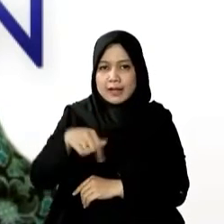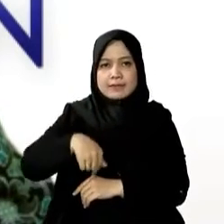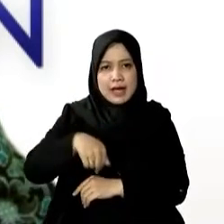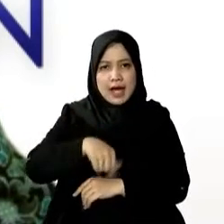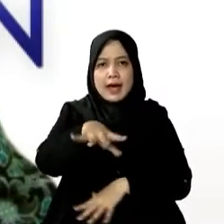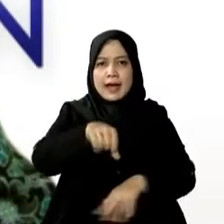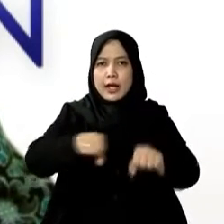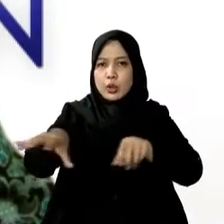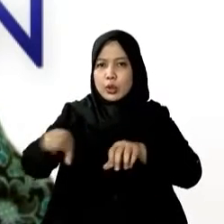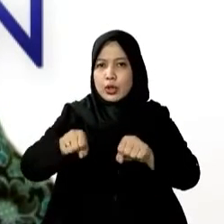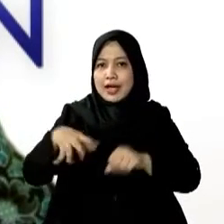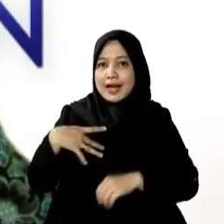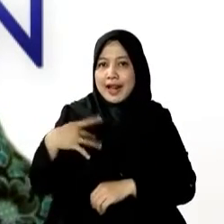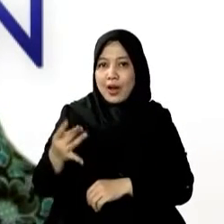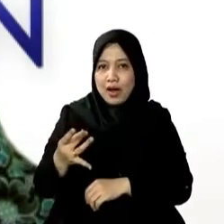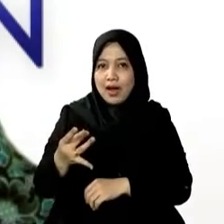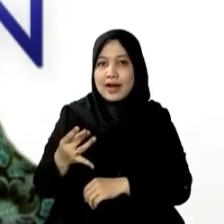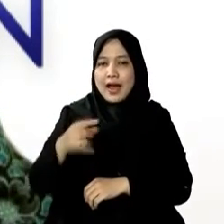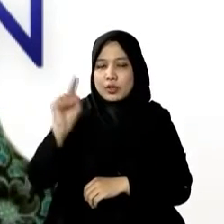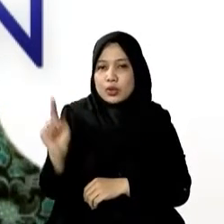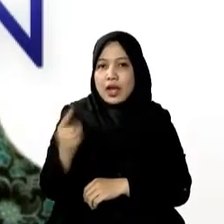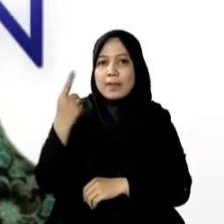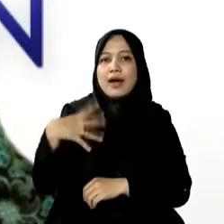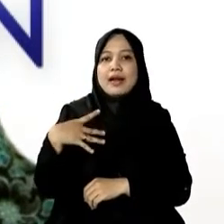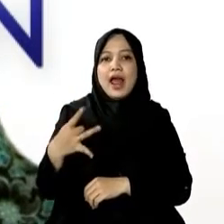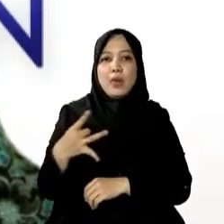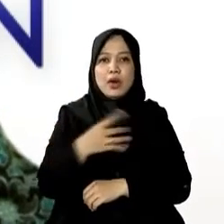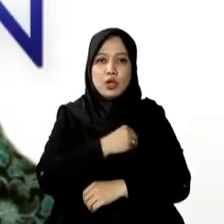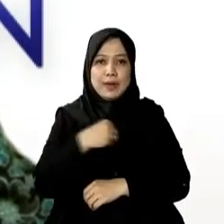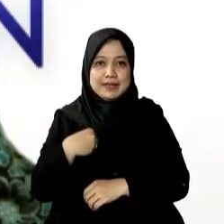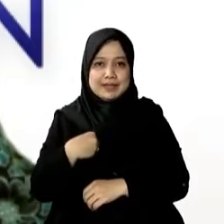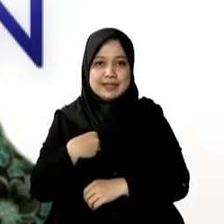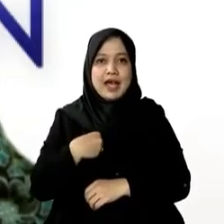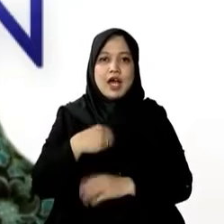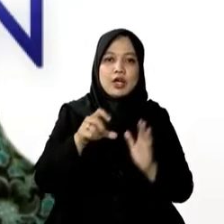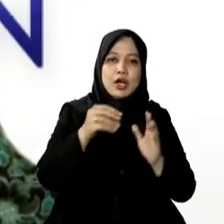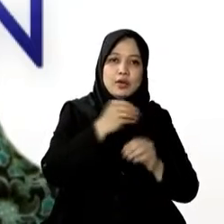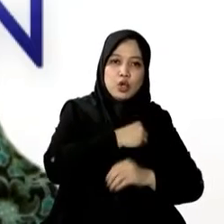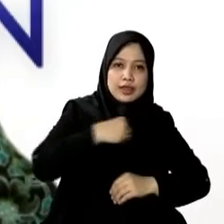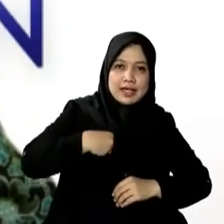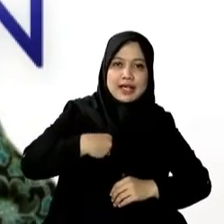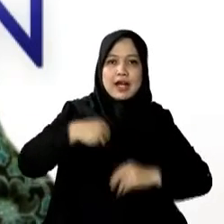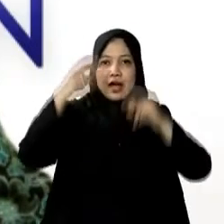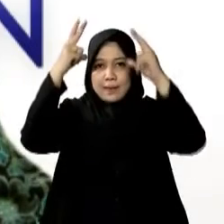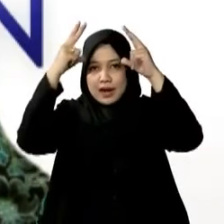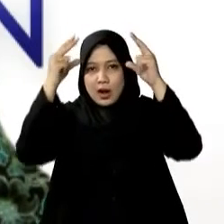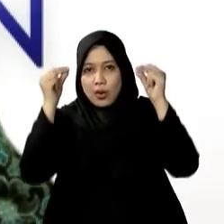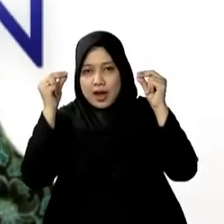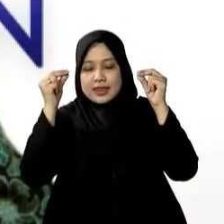relawan-relawan terutama dalam hal ini relawan medis dari dokter perawat maupun juga